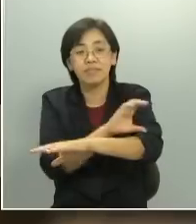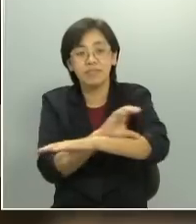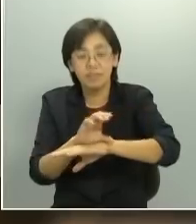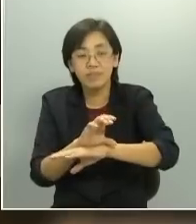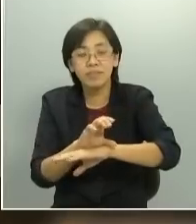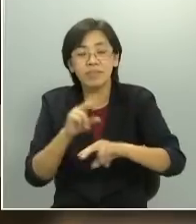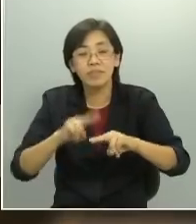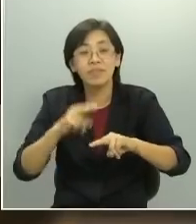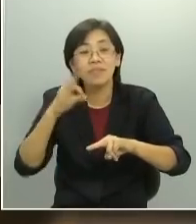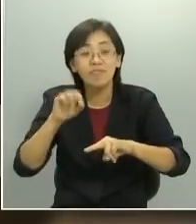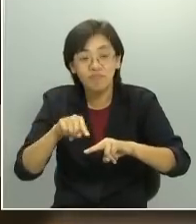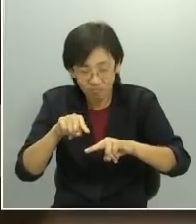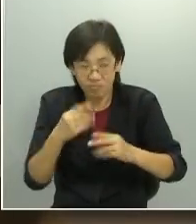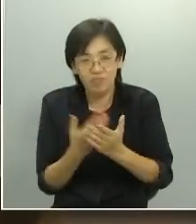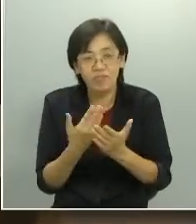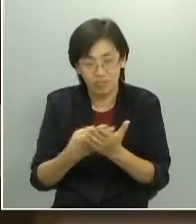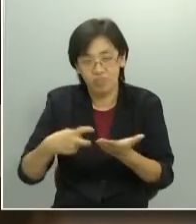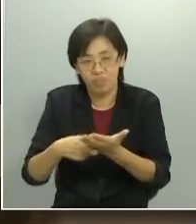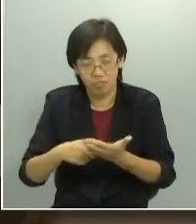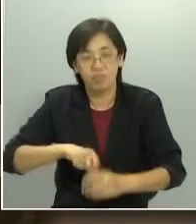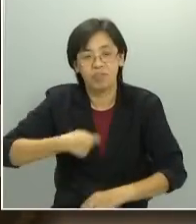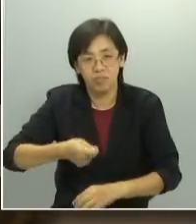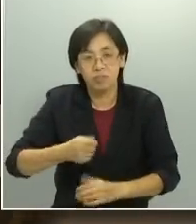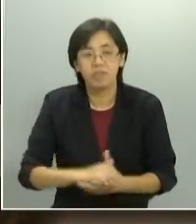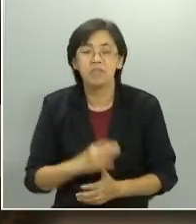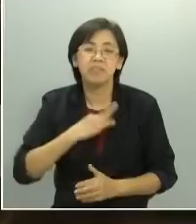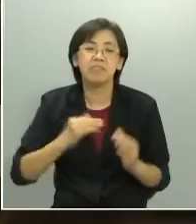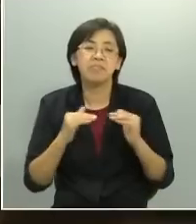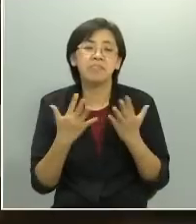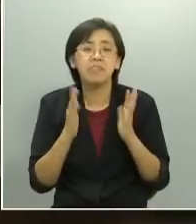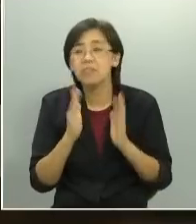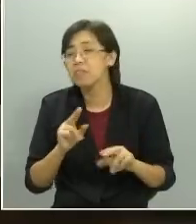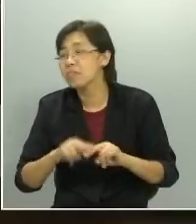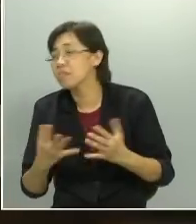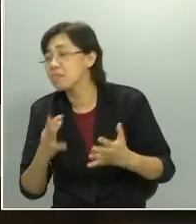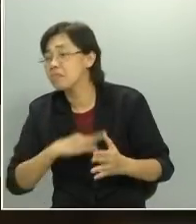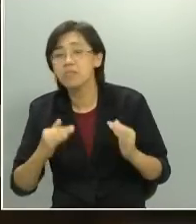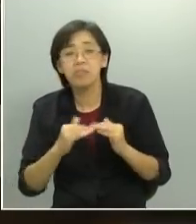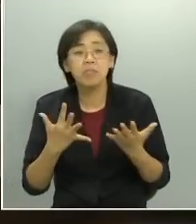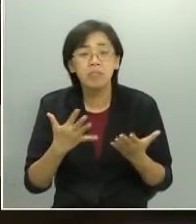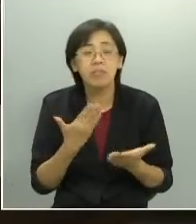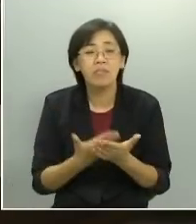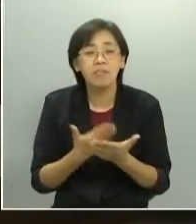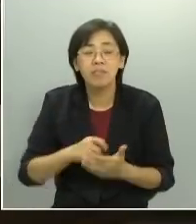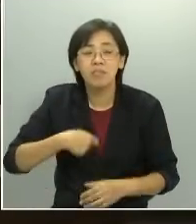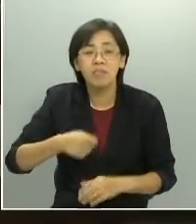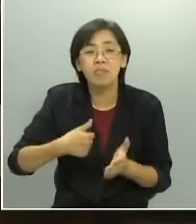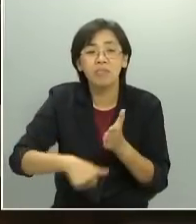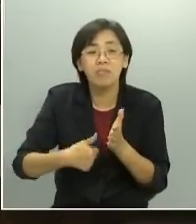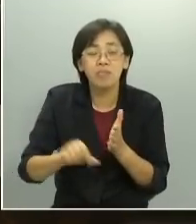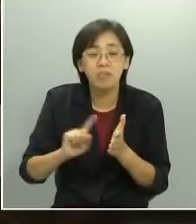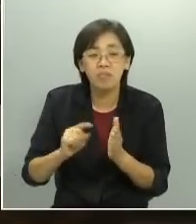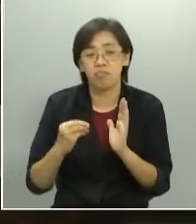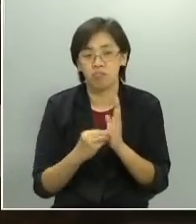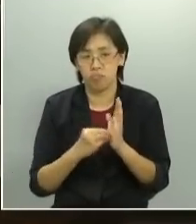ฟรีแล้วคุณชัดชาติก็บอกมันก็ไม่เป็นธรรมกับคนที่เขาไม่ได้นั่งและต้องจ่ายสตังค์จากภาษีเพราะว่ากทมต้